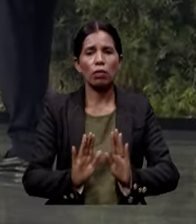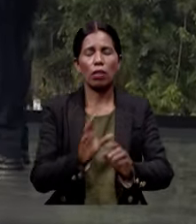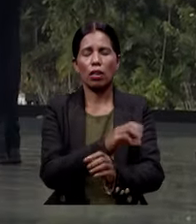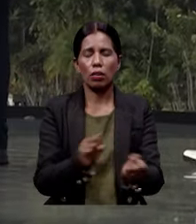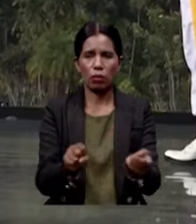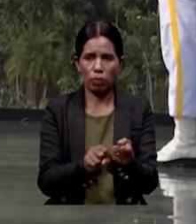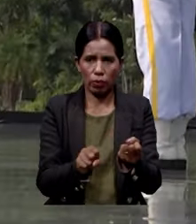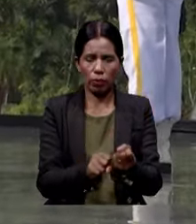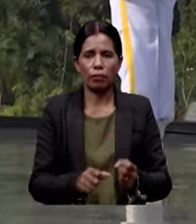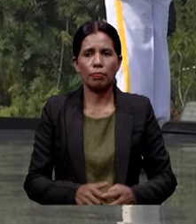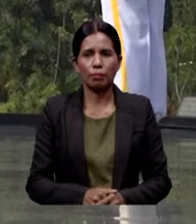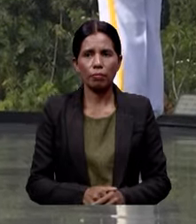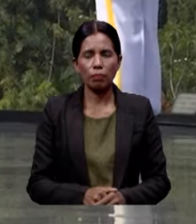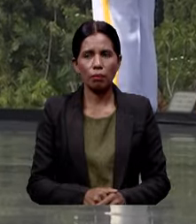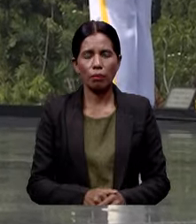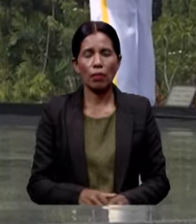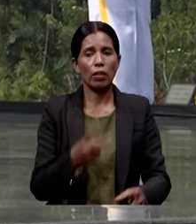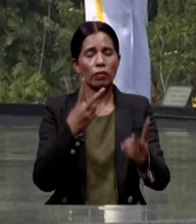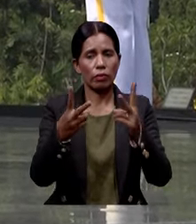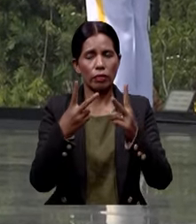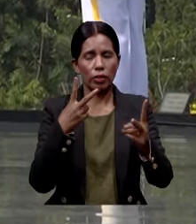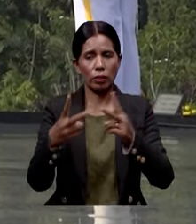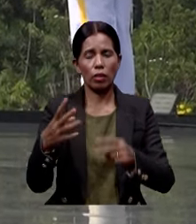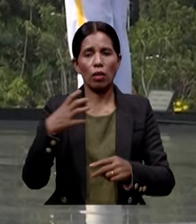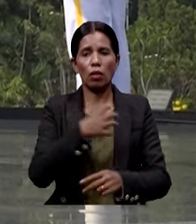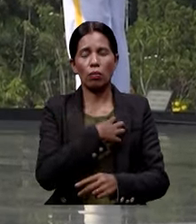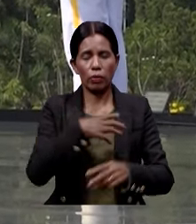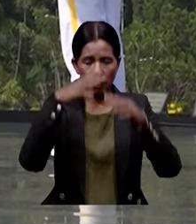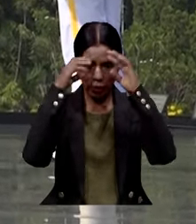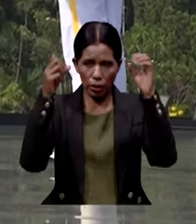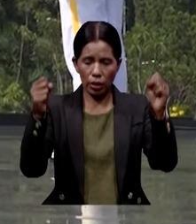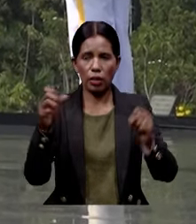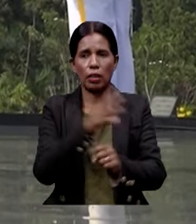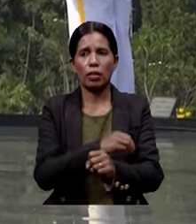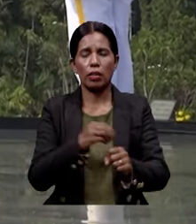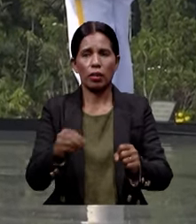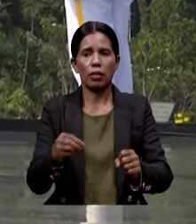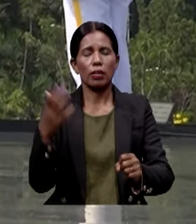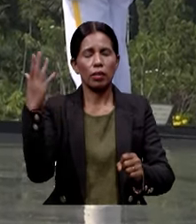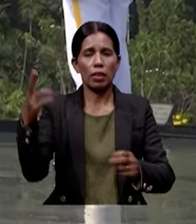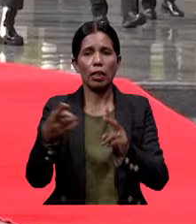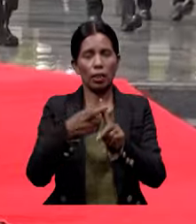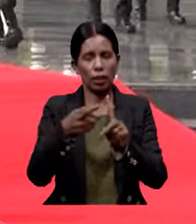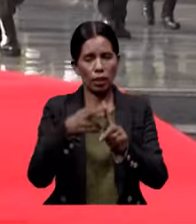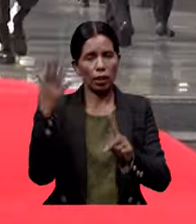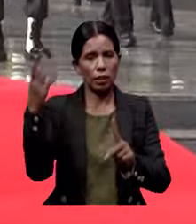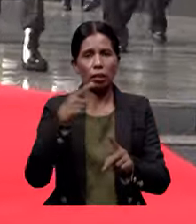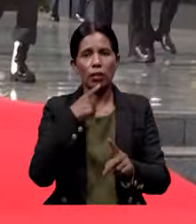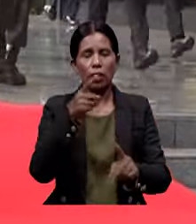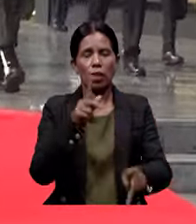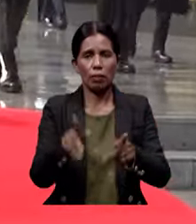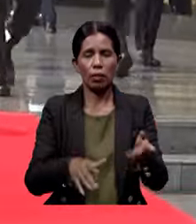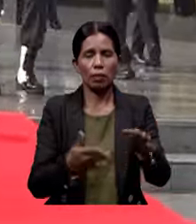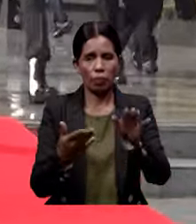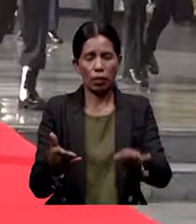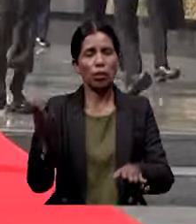5PC. Antes visita Palacio Presidente ia Bogor, primeiro ministro visita uluk cemitério dos heróis ia Kalibata, onde foi homenagem ba herói Sira,